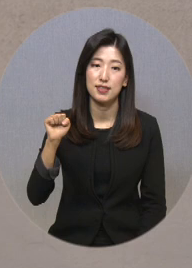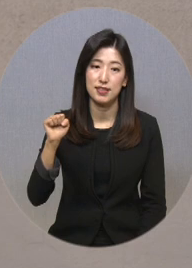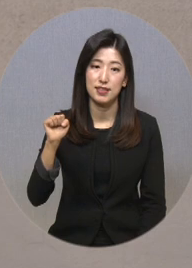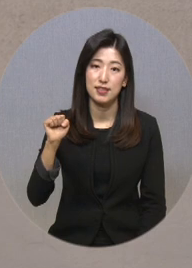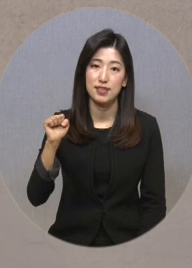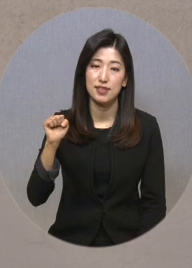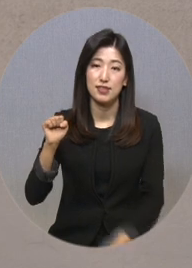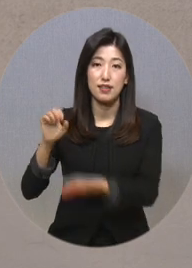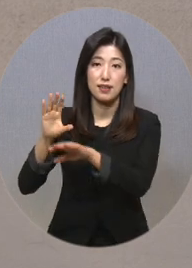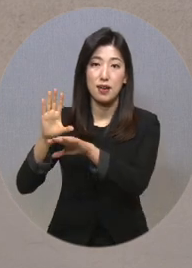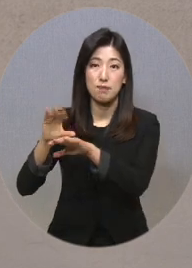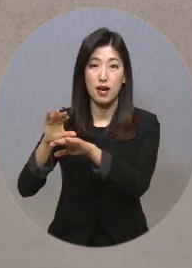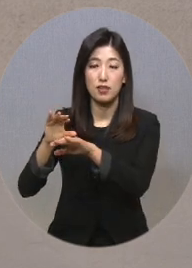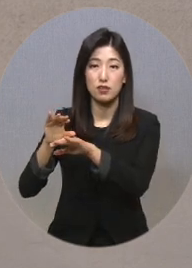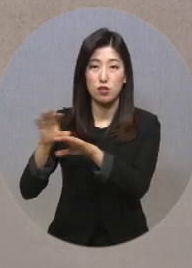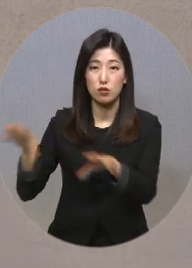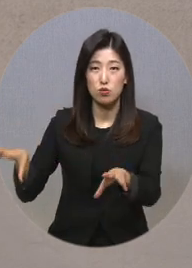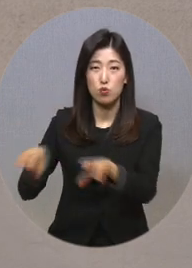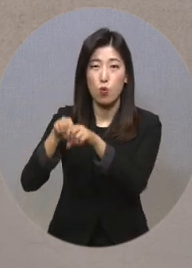방송 총국